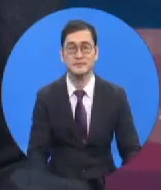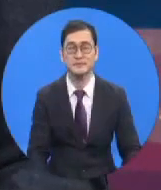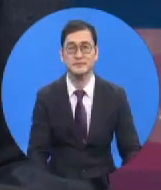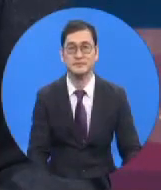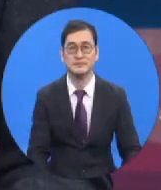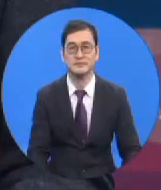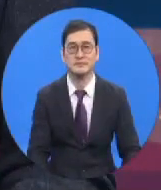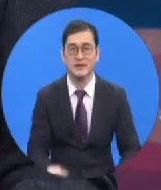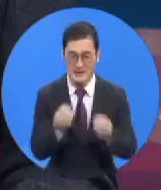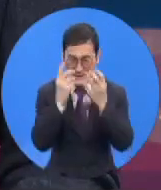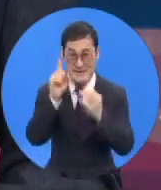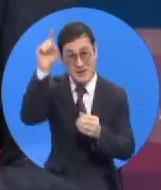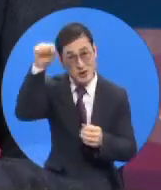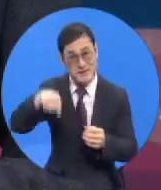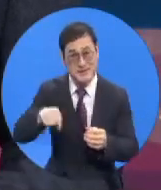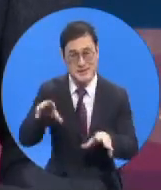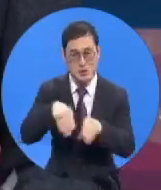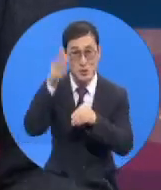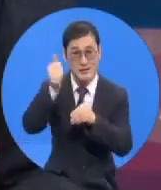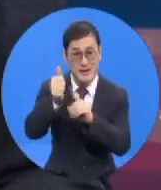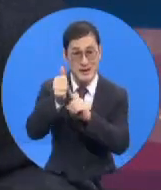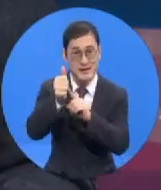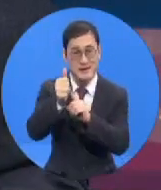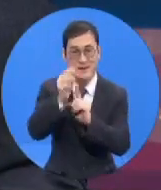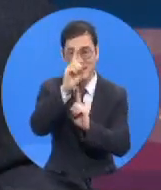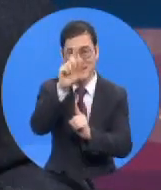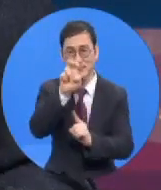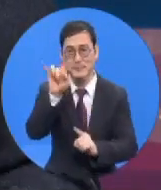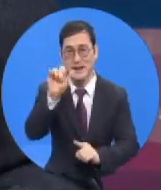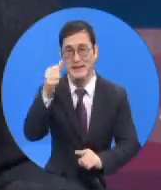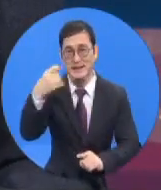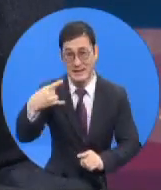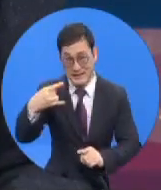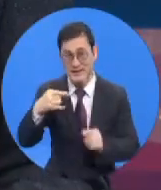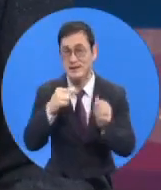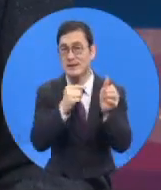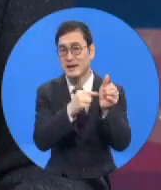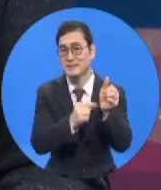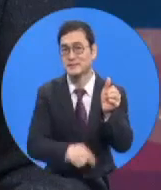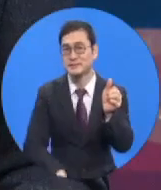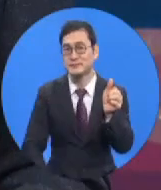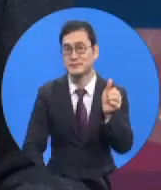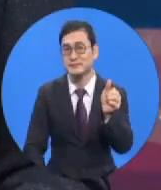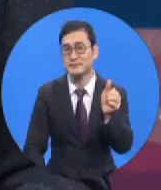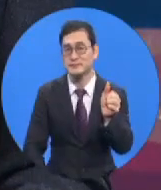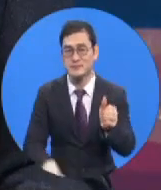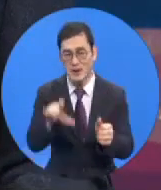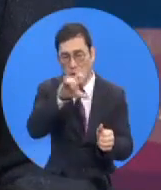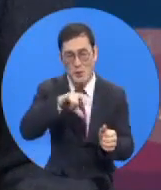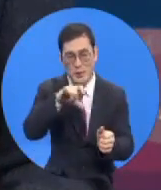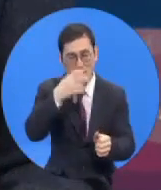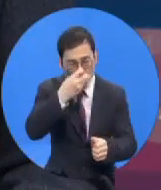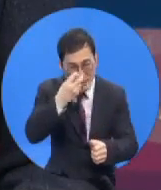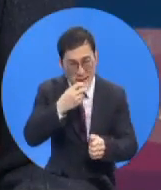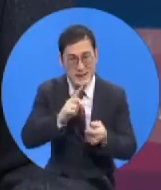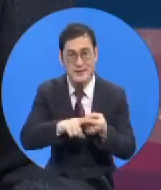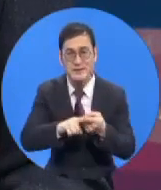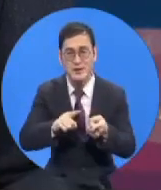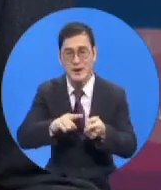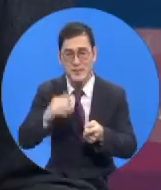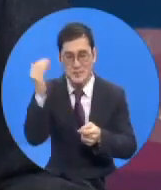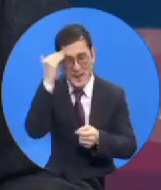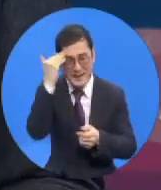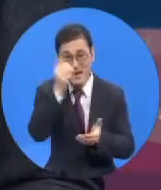신천지 이만희 총회장을 두고 역학 방해 혐의로 재판이 이루어졌었는데 어제 재판부가 무죄를